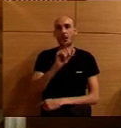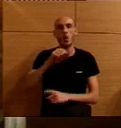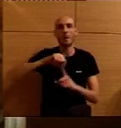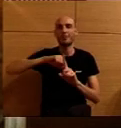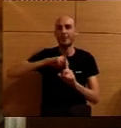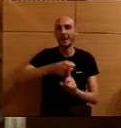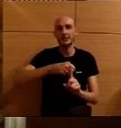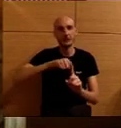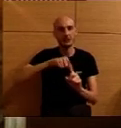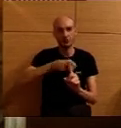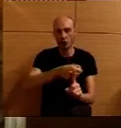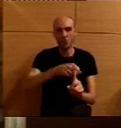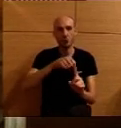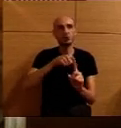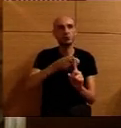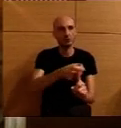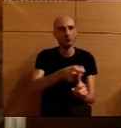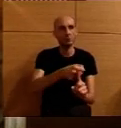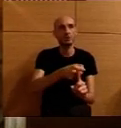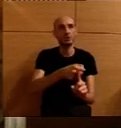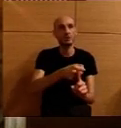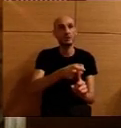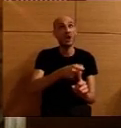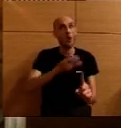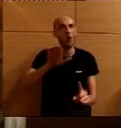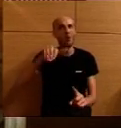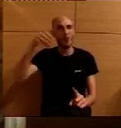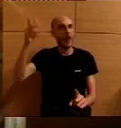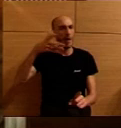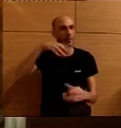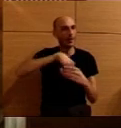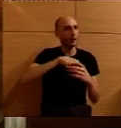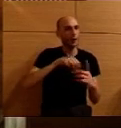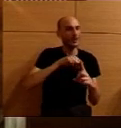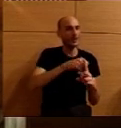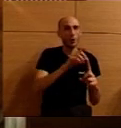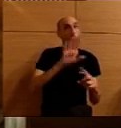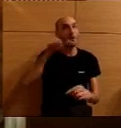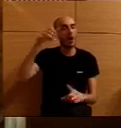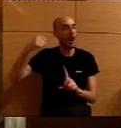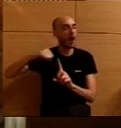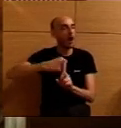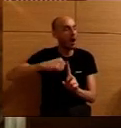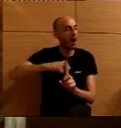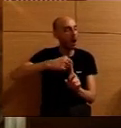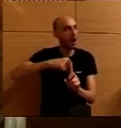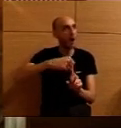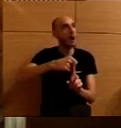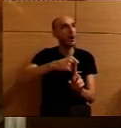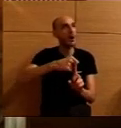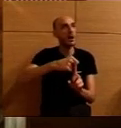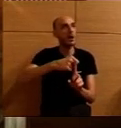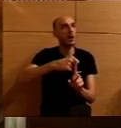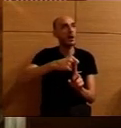pressions més externes que internes, però les externes han passat i han